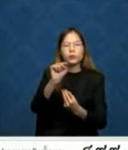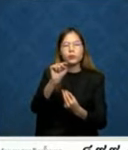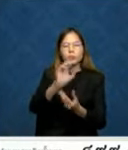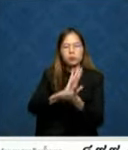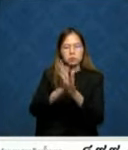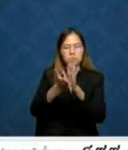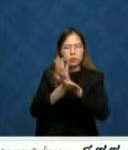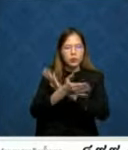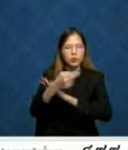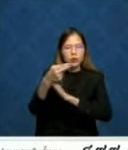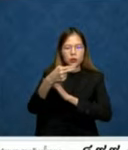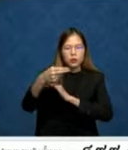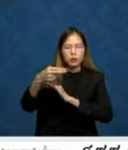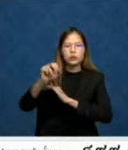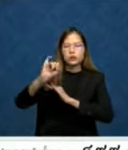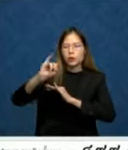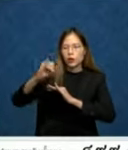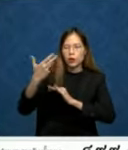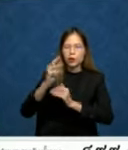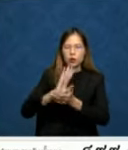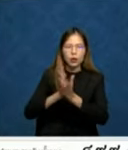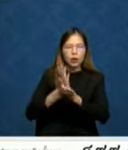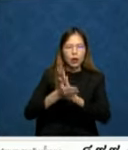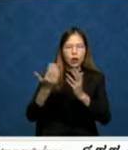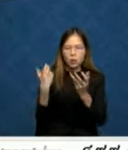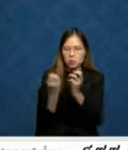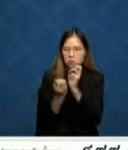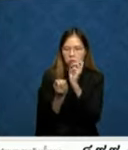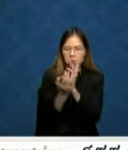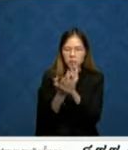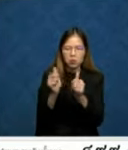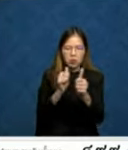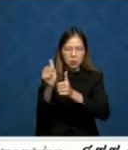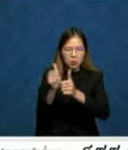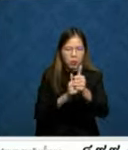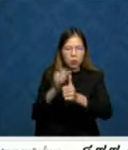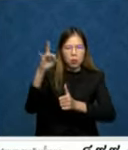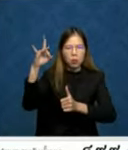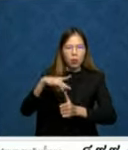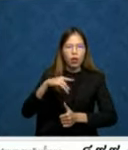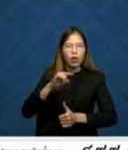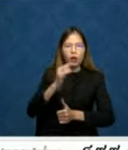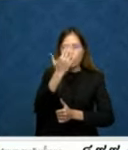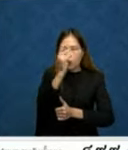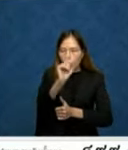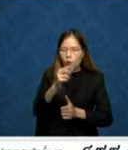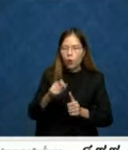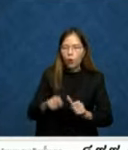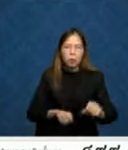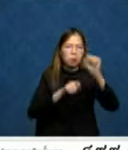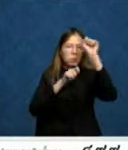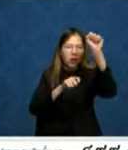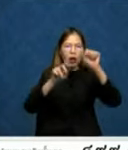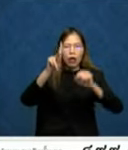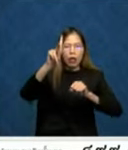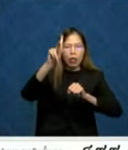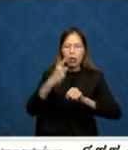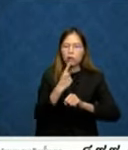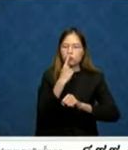ของ HHI เกิน100ก็นับว่าส่งผลกระทบต่อการแข่งขันในระดับรุนแรงมากต้องขึ้นป้ายเตือนสีแดงเข้มกันแล้